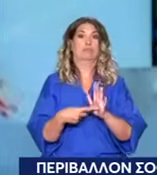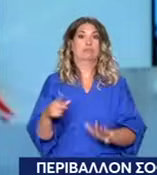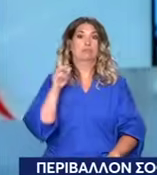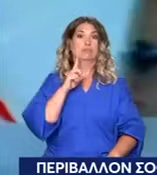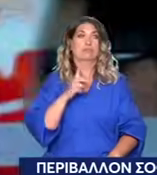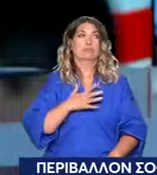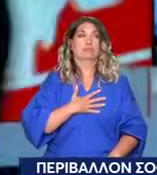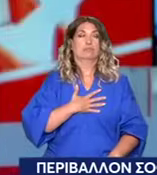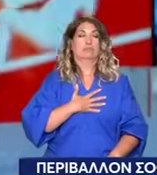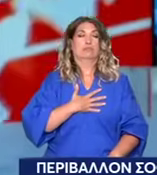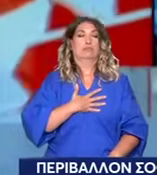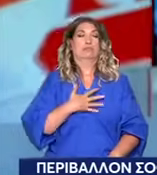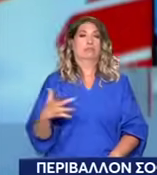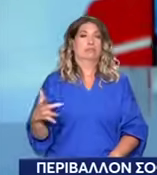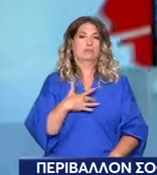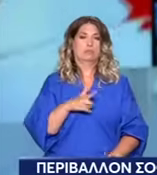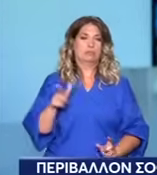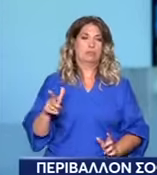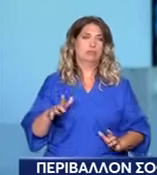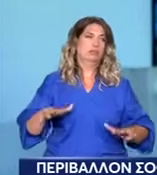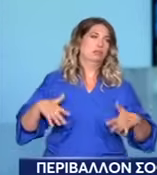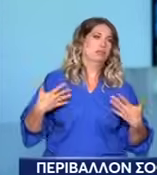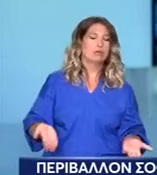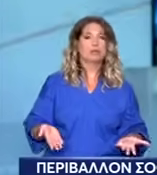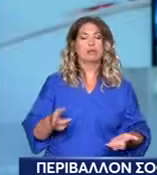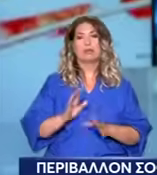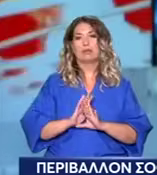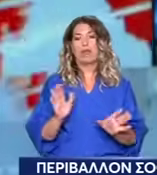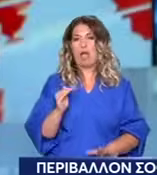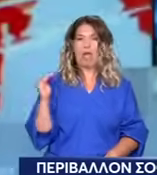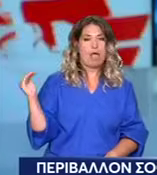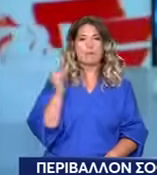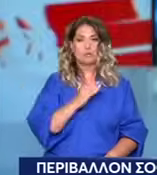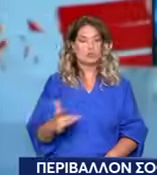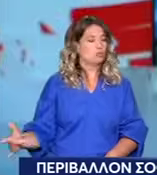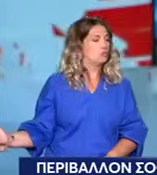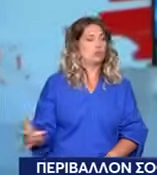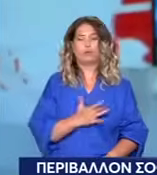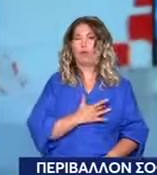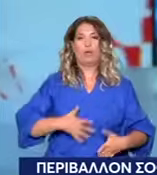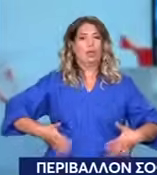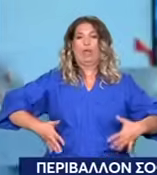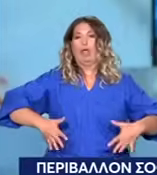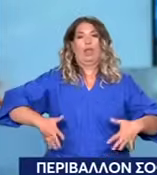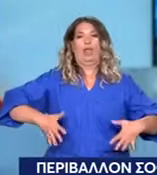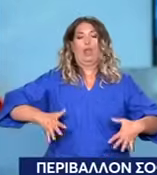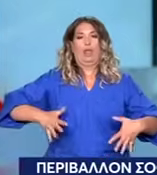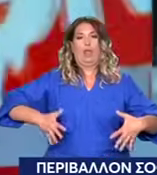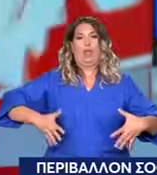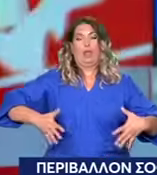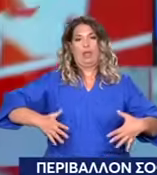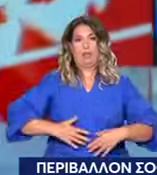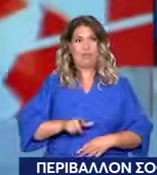το ενδιαφέρον της κυρίας Πολυζωγοπούλου, η αντίδρασή της, για να το πω πιο σωστά, στο πρόσωπο αυτού του προσώπου, του συνεργάτη του